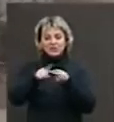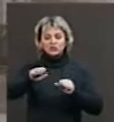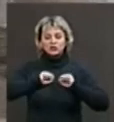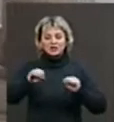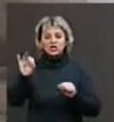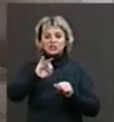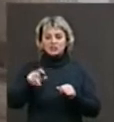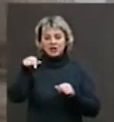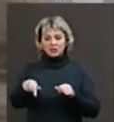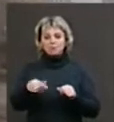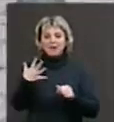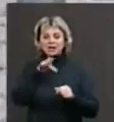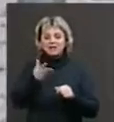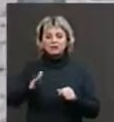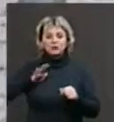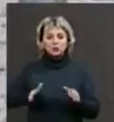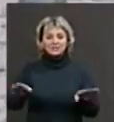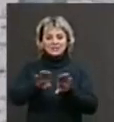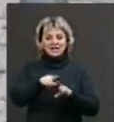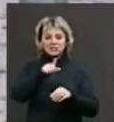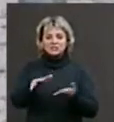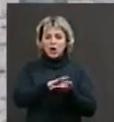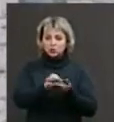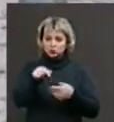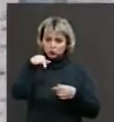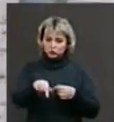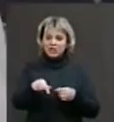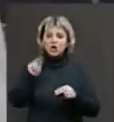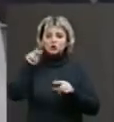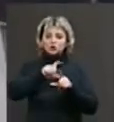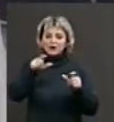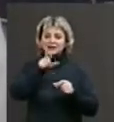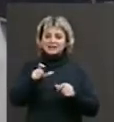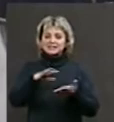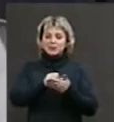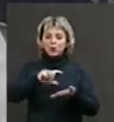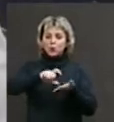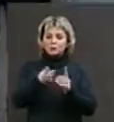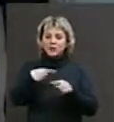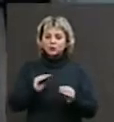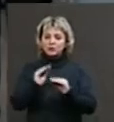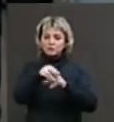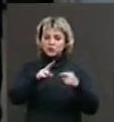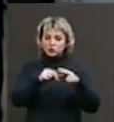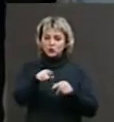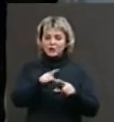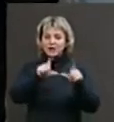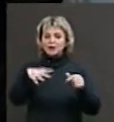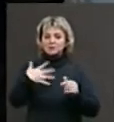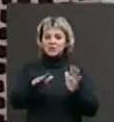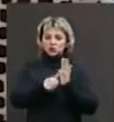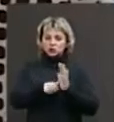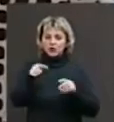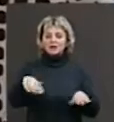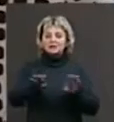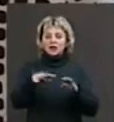военной историей, 5 лет назад пришлось закрыть из-за разрушения. Школьники занимаются в корпусе, который пристроили к гимназии в 56-м.